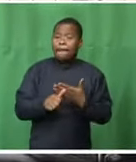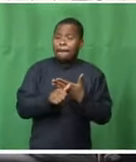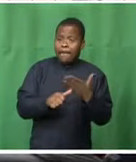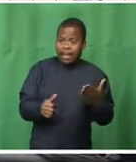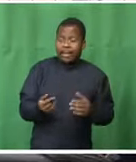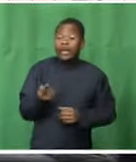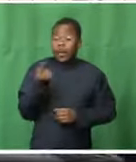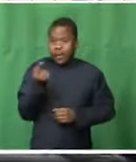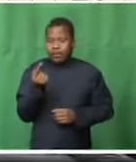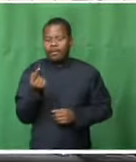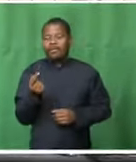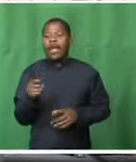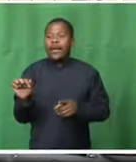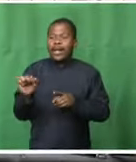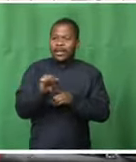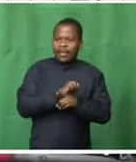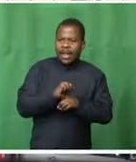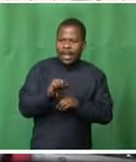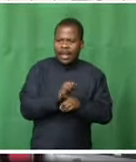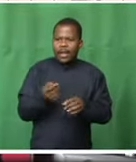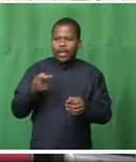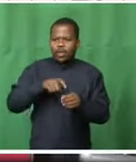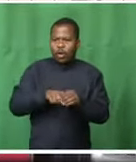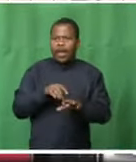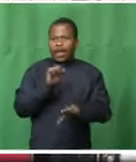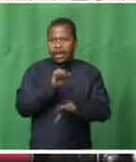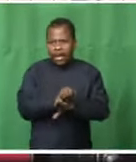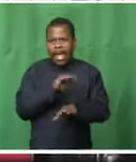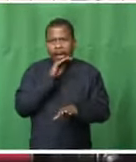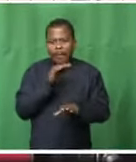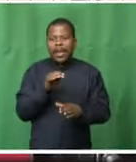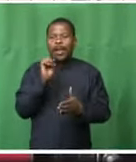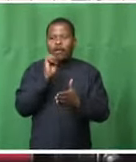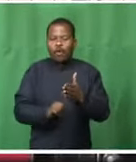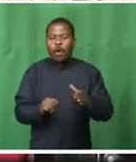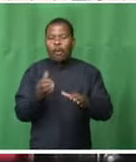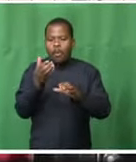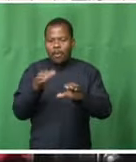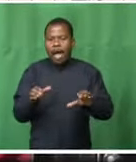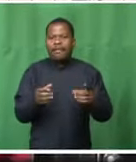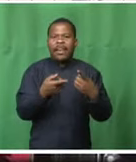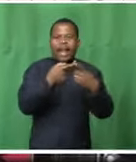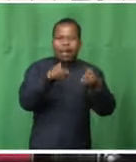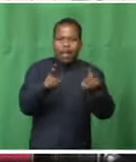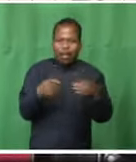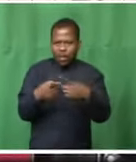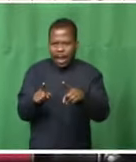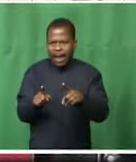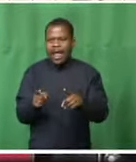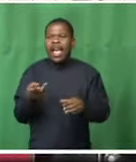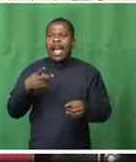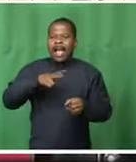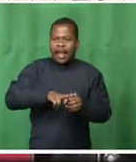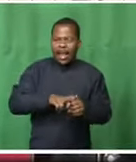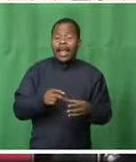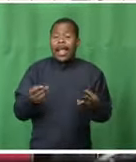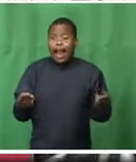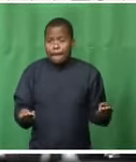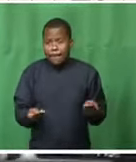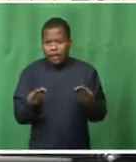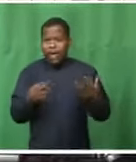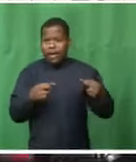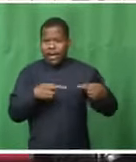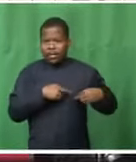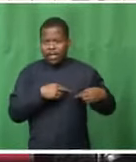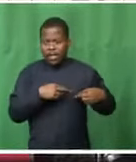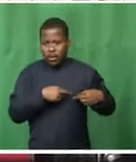kunemfundza sikolo loku even lelitsite lapho khona kufundziswa laba labangibona bachuba